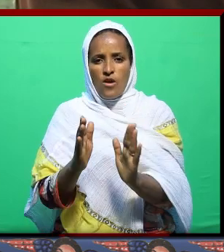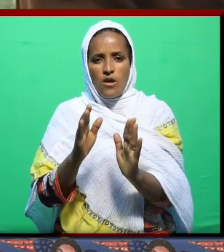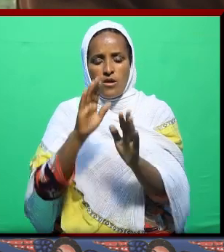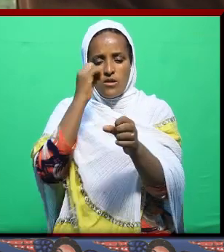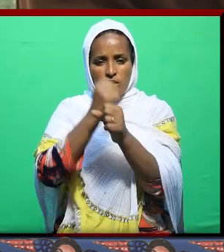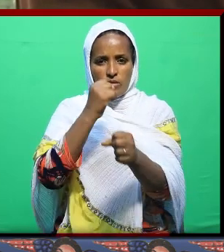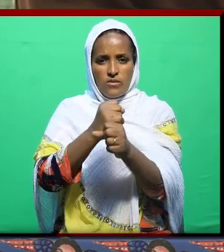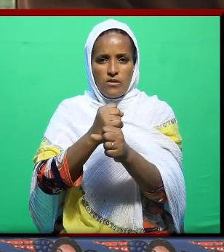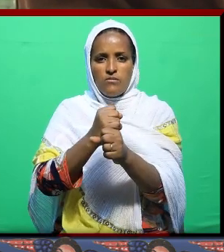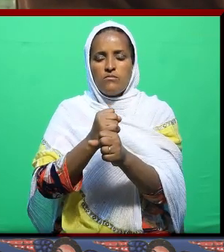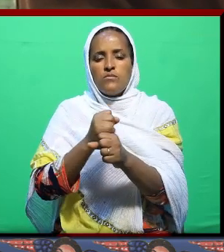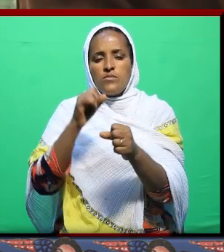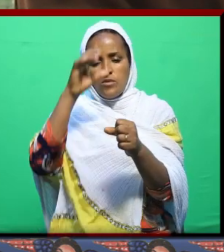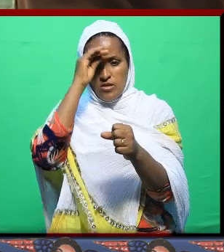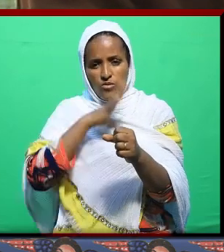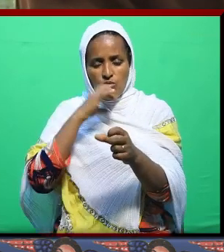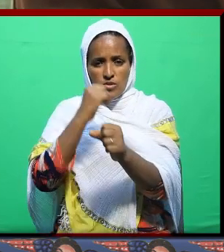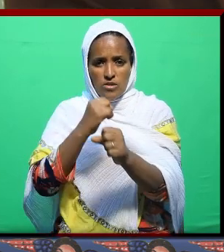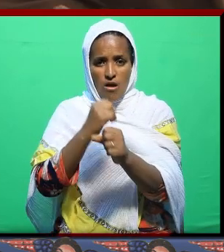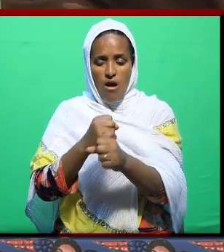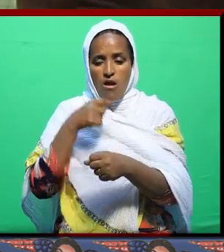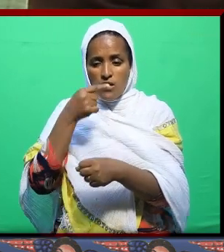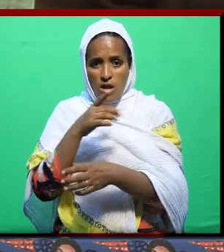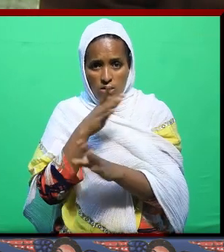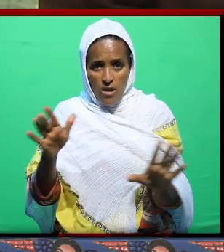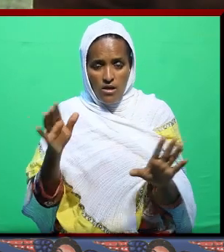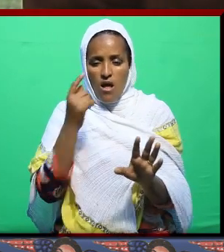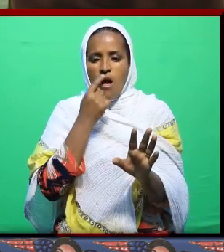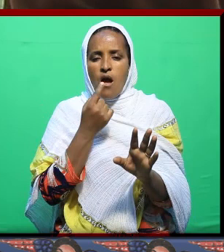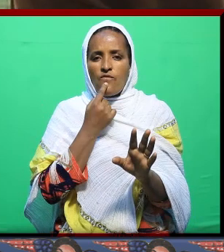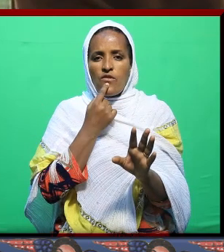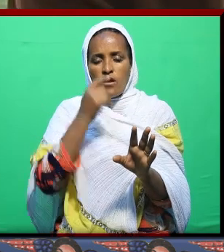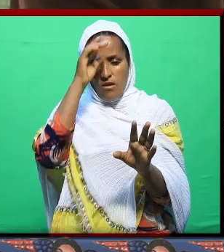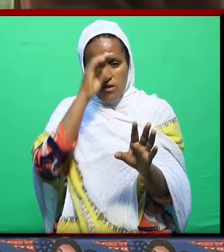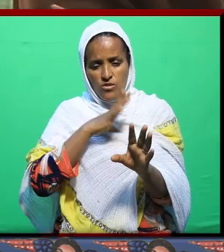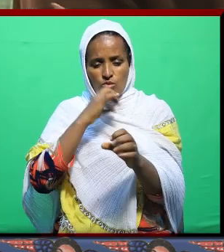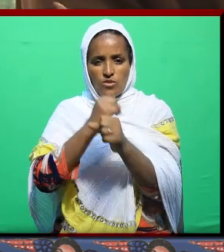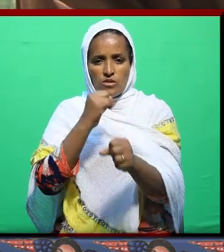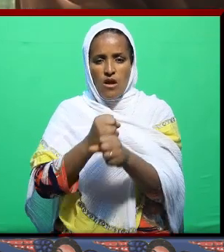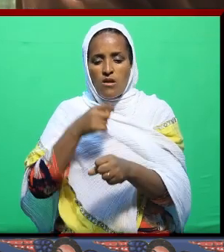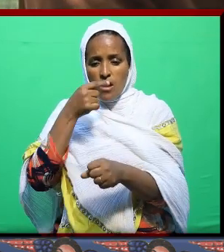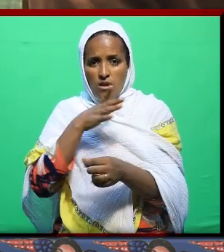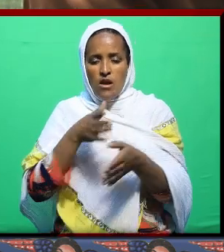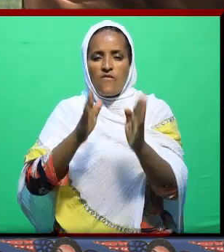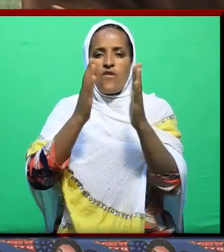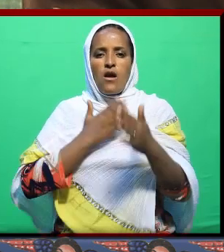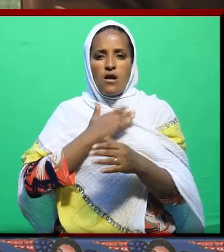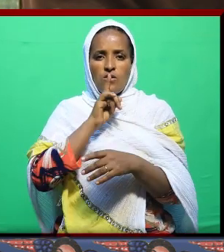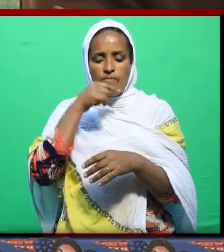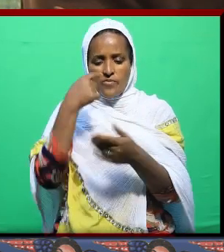በአፉየ ግብረ ጓለ መያው ይላል። የሰውን ስራ እንዳይናገር አፌ የሰውን ስራ እንዳይናገር ፈቃዴ ነው